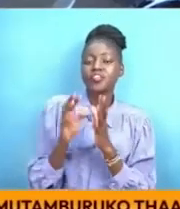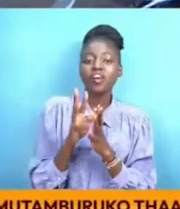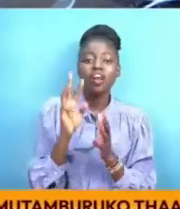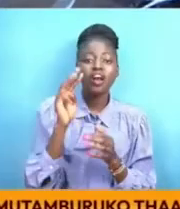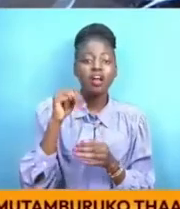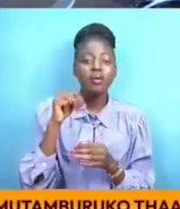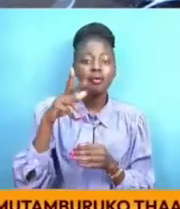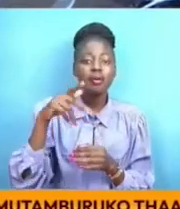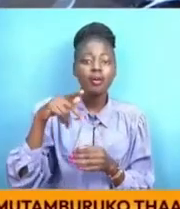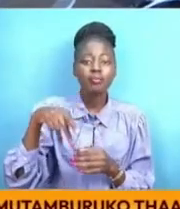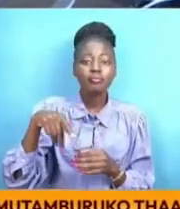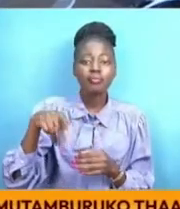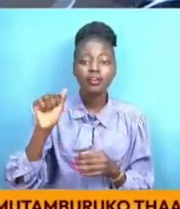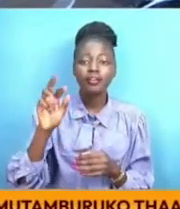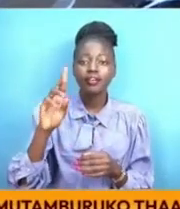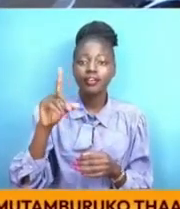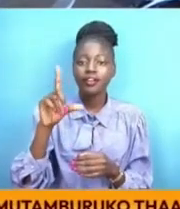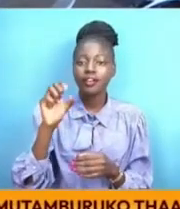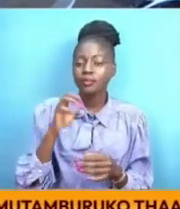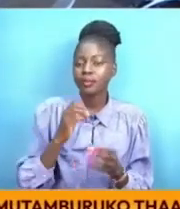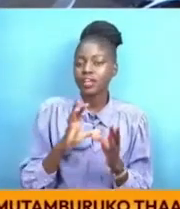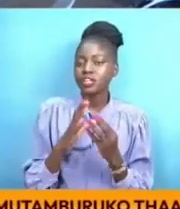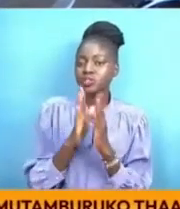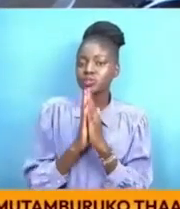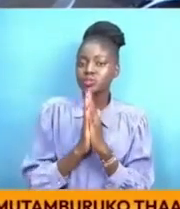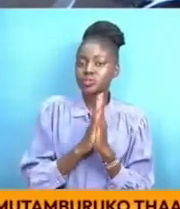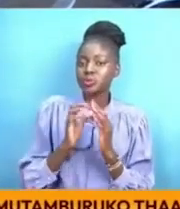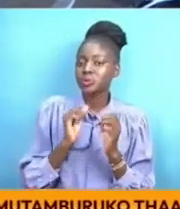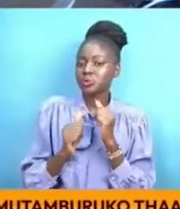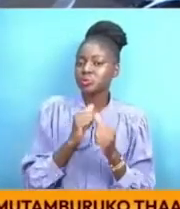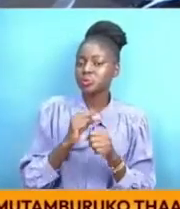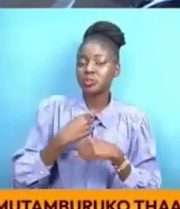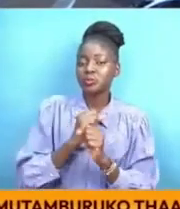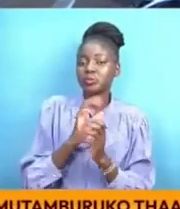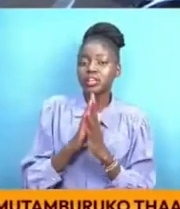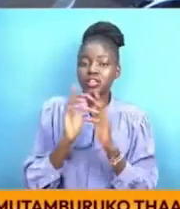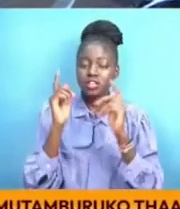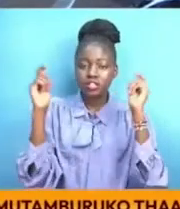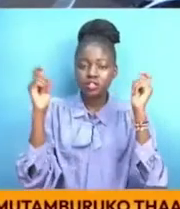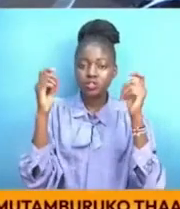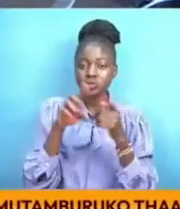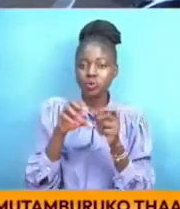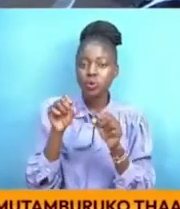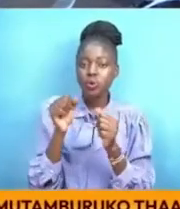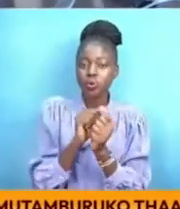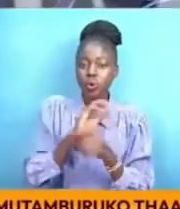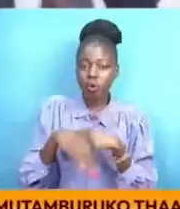bunge ya Florida toiria ya shugiririe mirurungano kunyita thinga guku Florida-ini